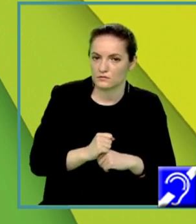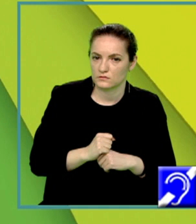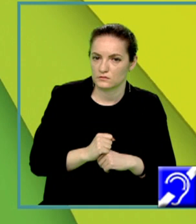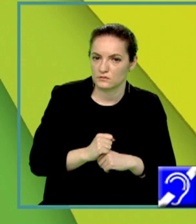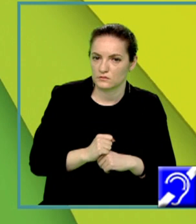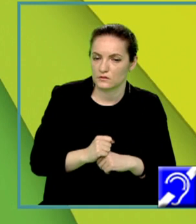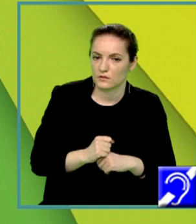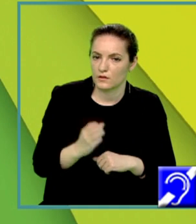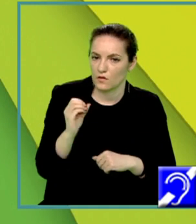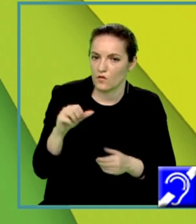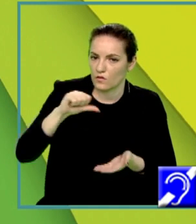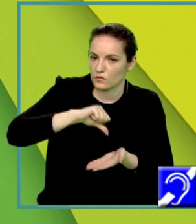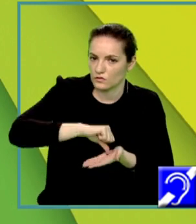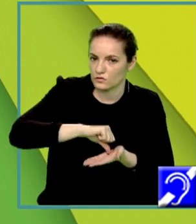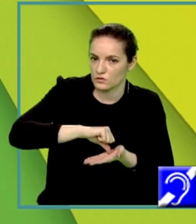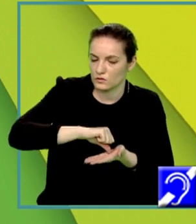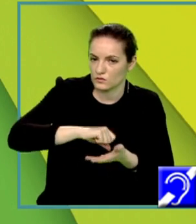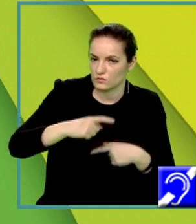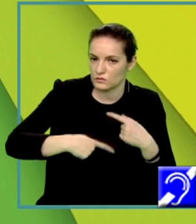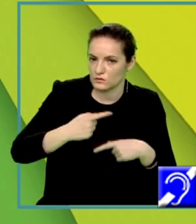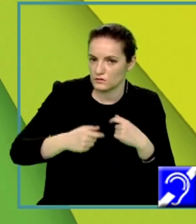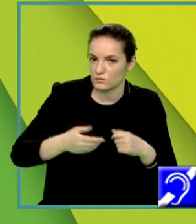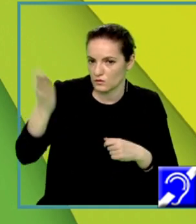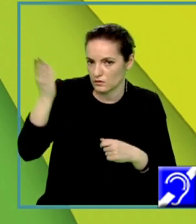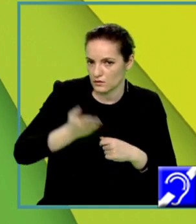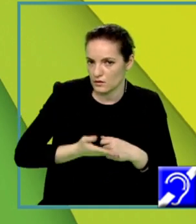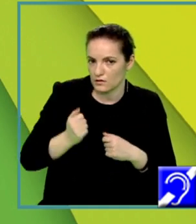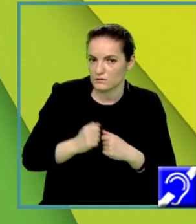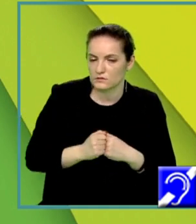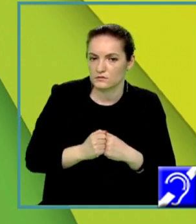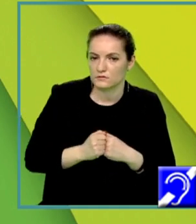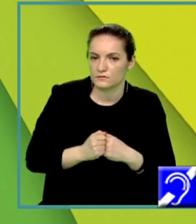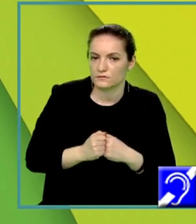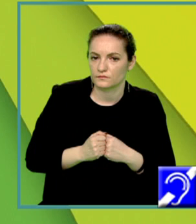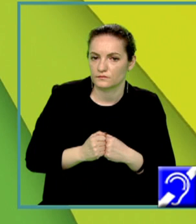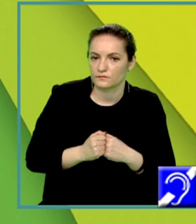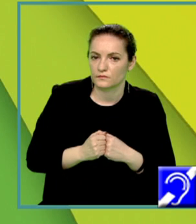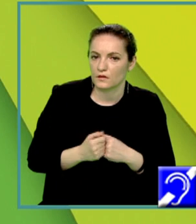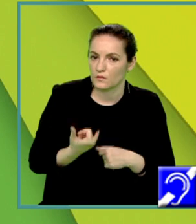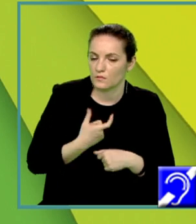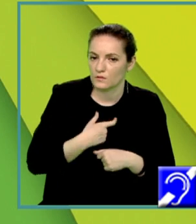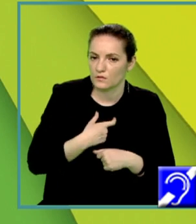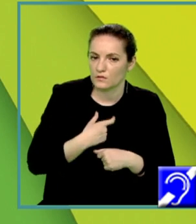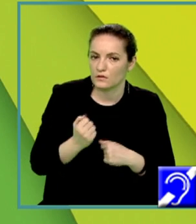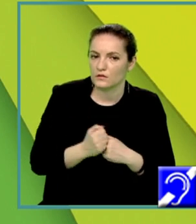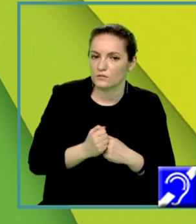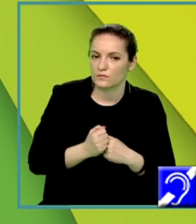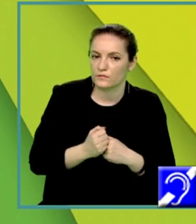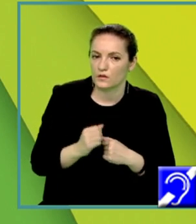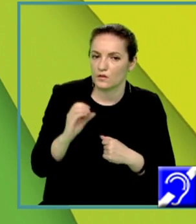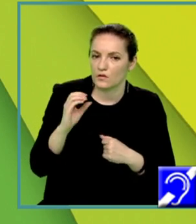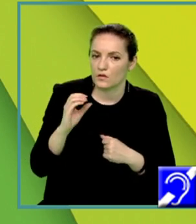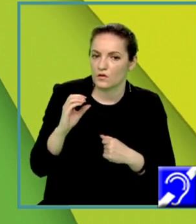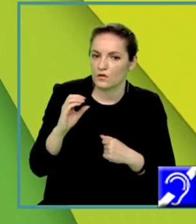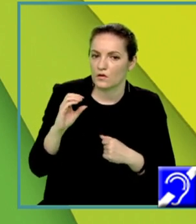este centrul sistemului de axe de coordonate, deci AO este perpendicular pe BC, putem considera OA.